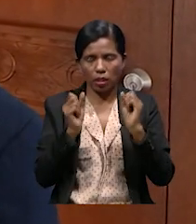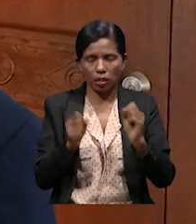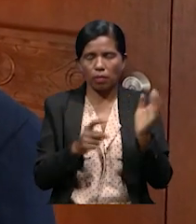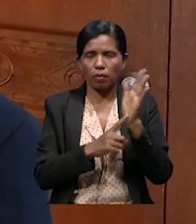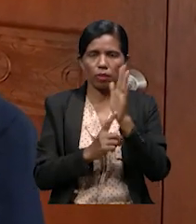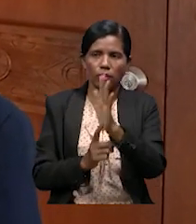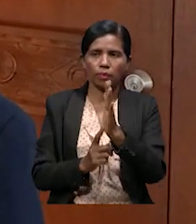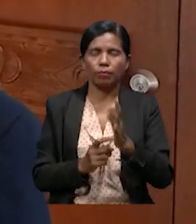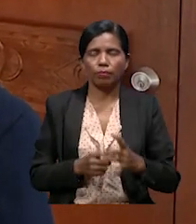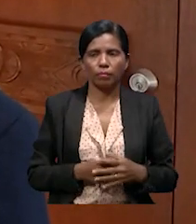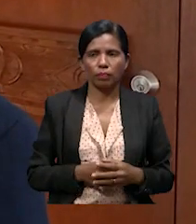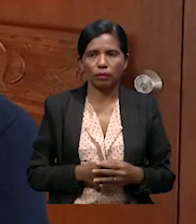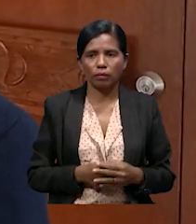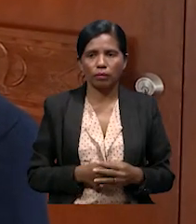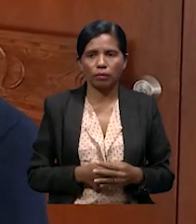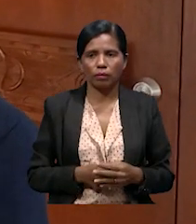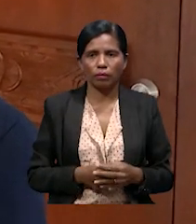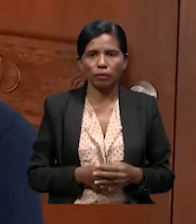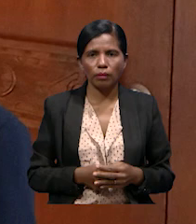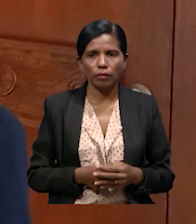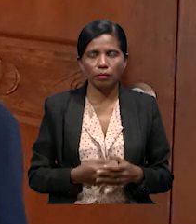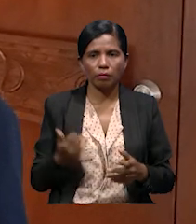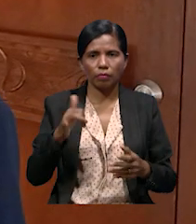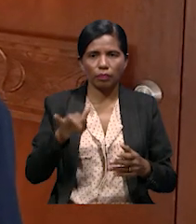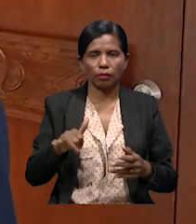dia, kualitas, pak, asir.